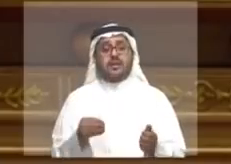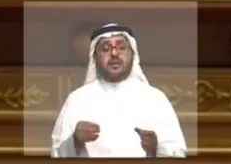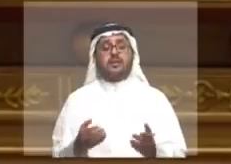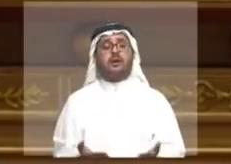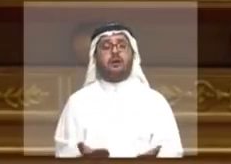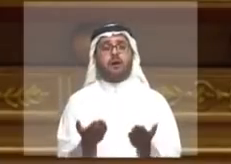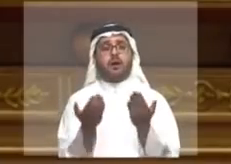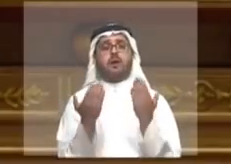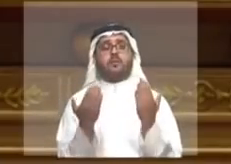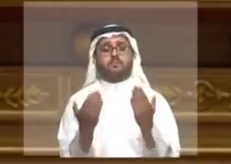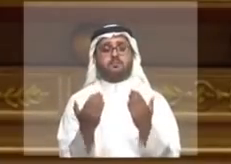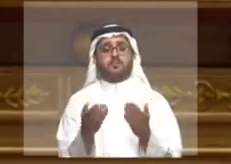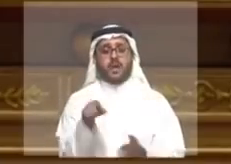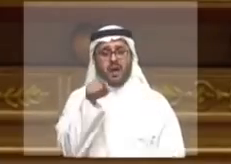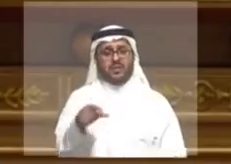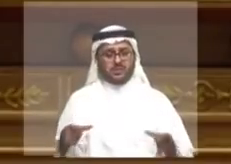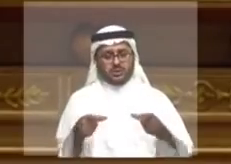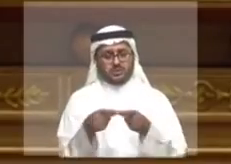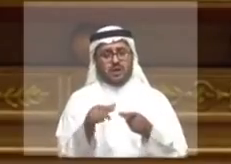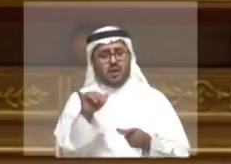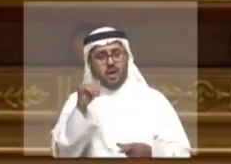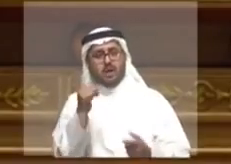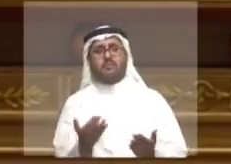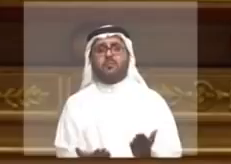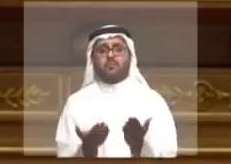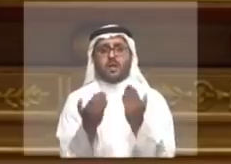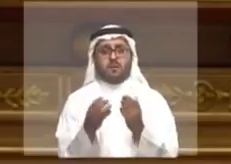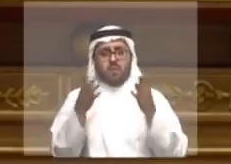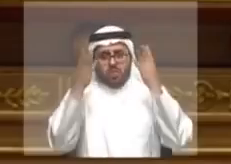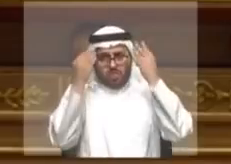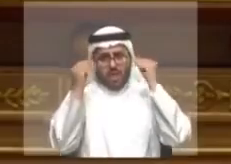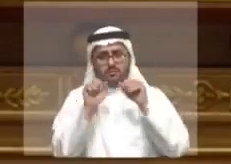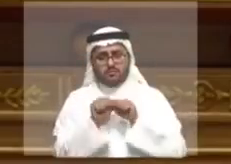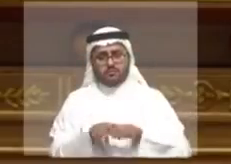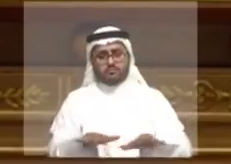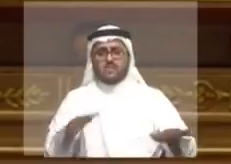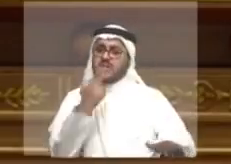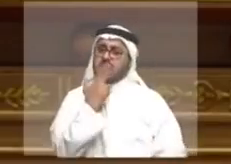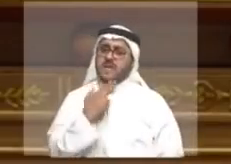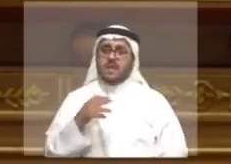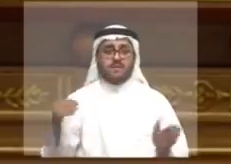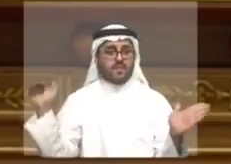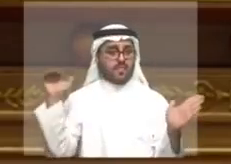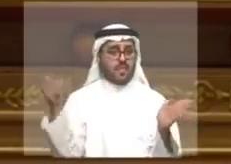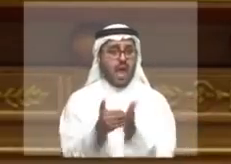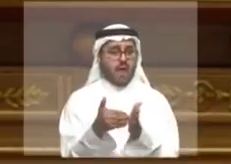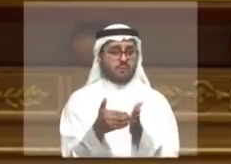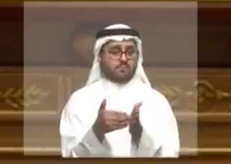آملين أن تسهم في دفع حاجة الثقافة العربية الإسلامية في